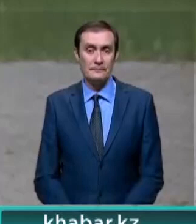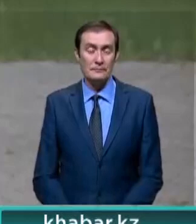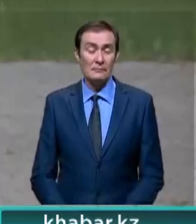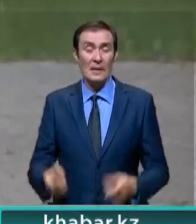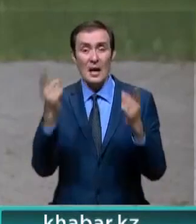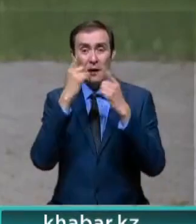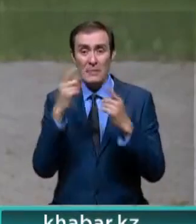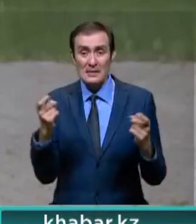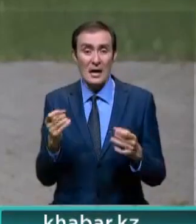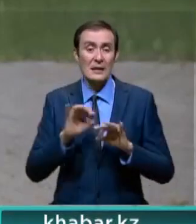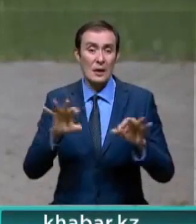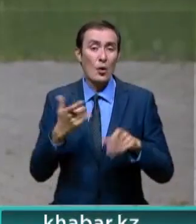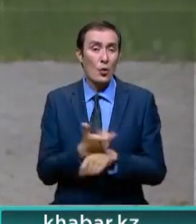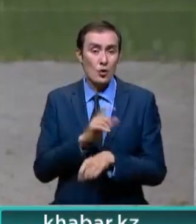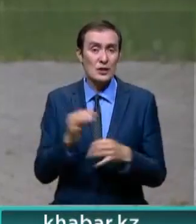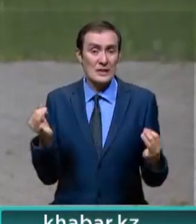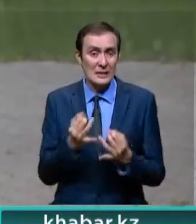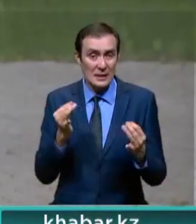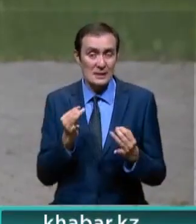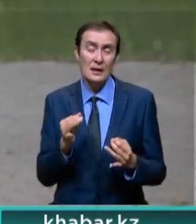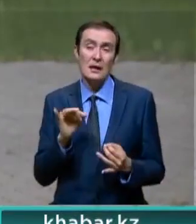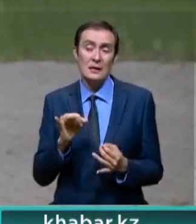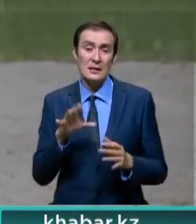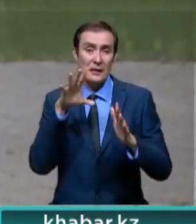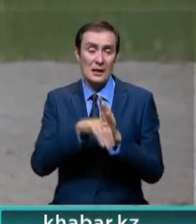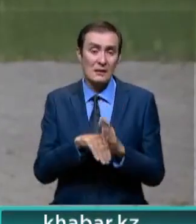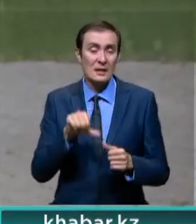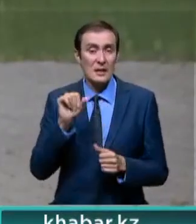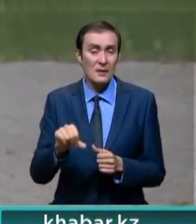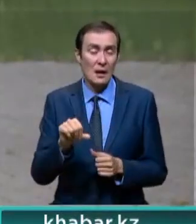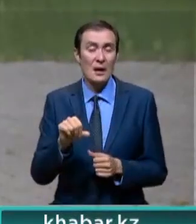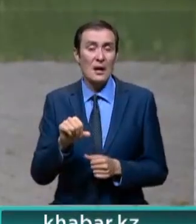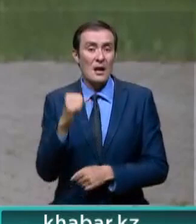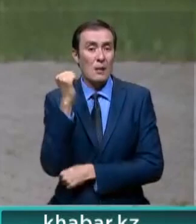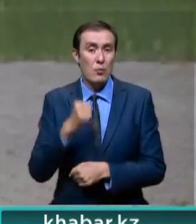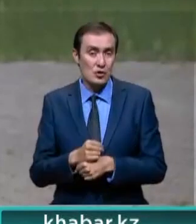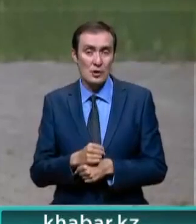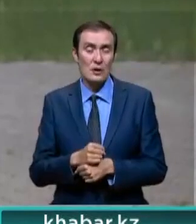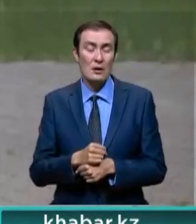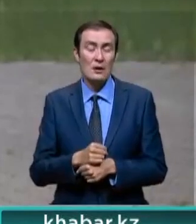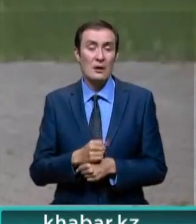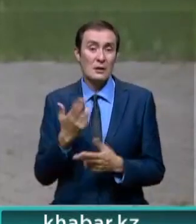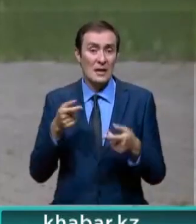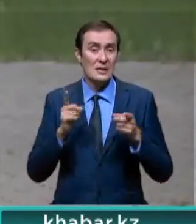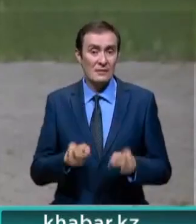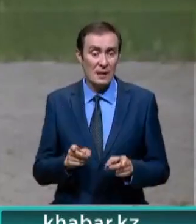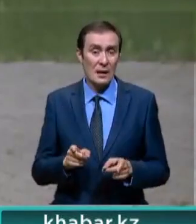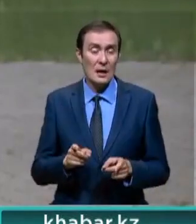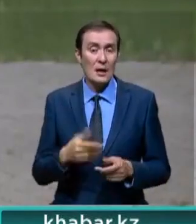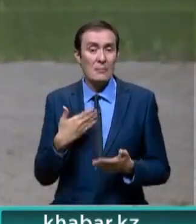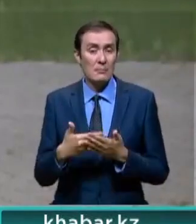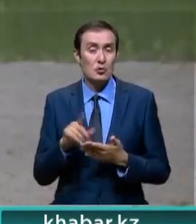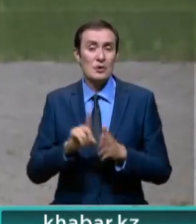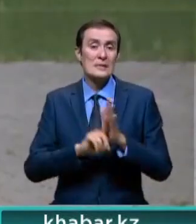Послание, конечно, очень интересно, и нас затрагивает именно работников любых сфер деятельности. То, что да, действительно предполагается,